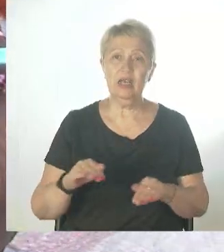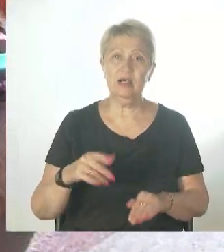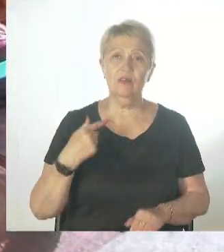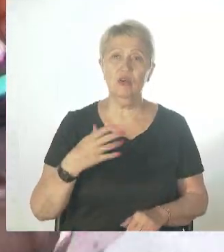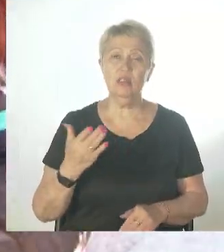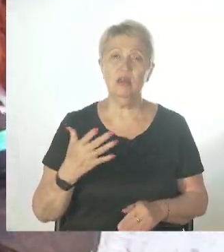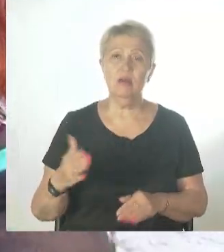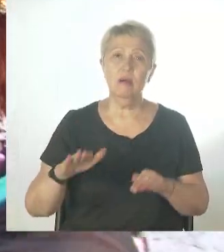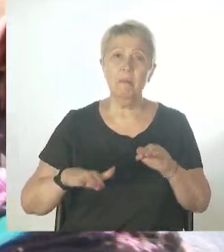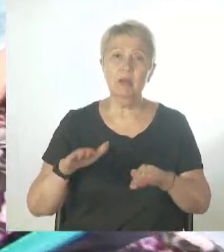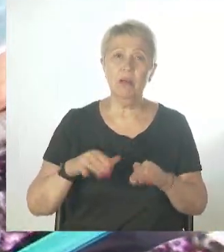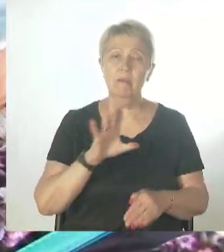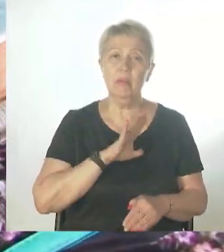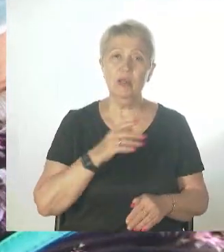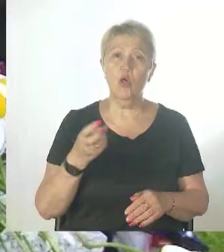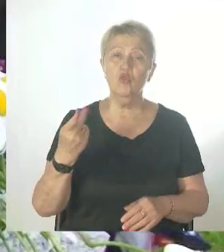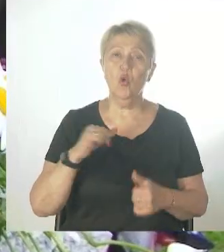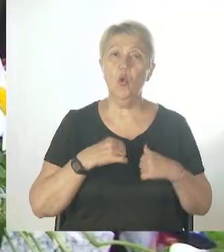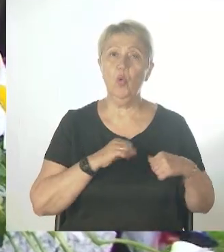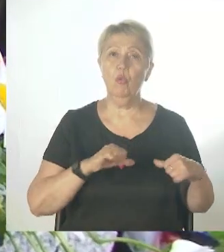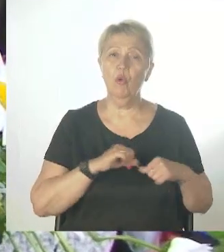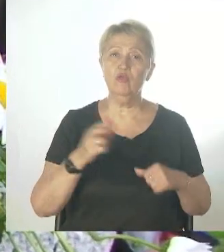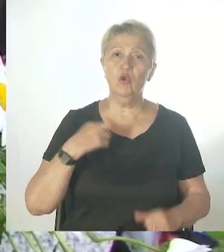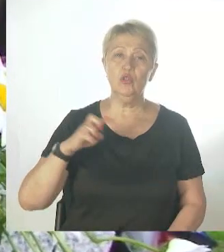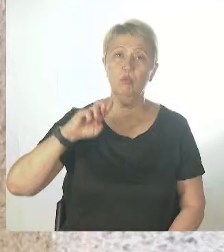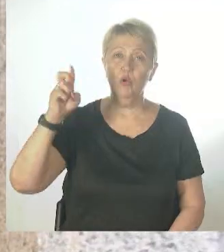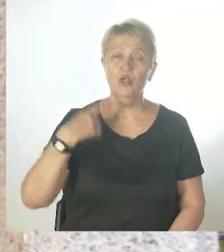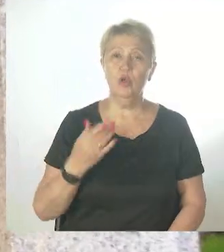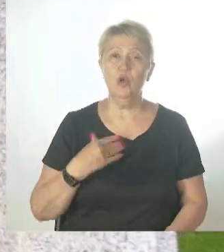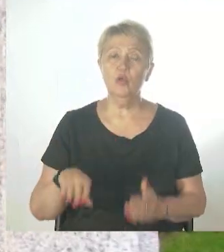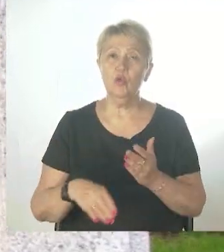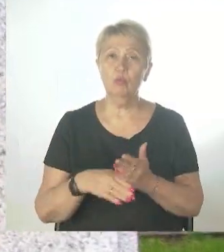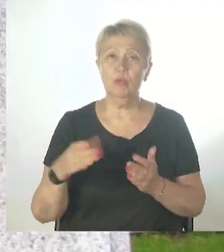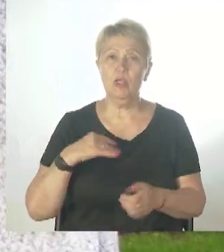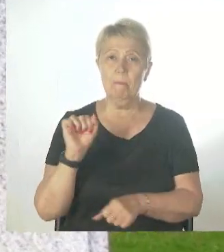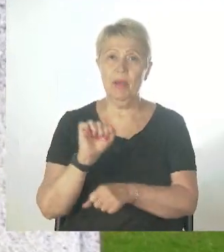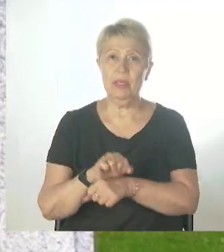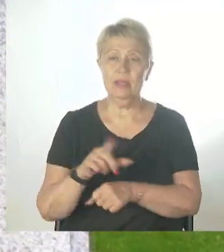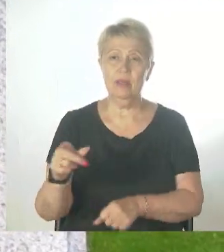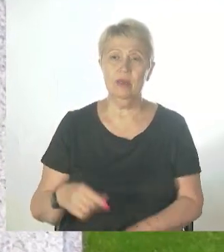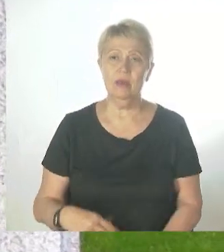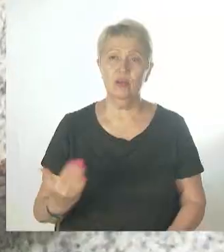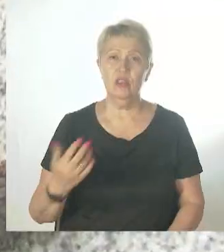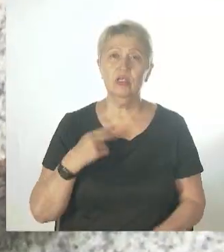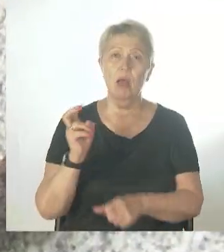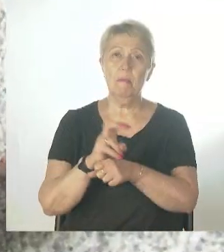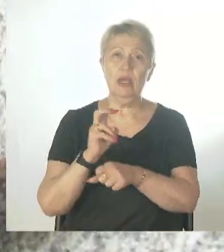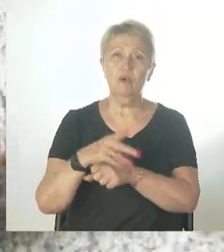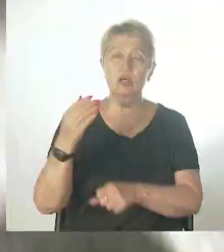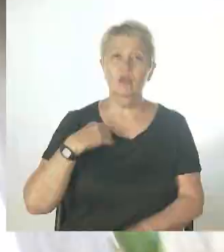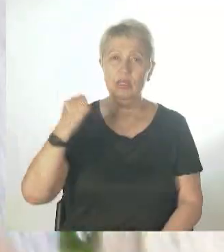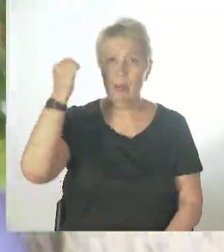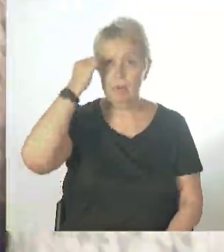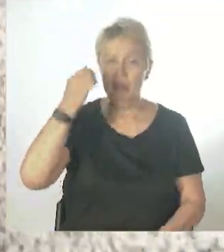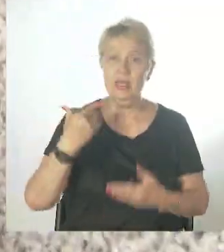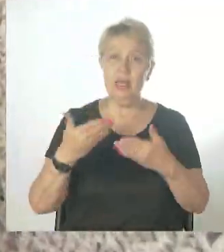то другую уловку. Однако любовь с Божьей помощью победила. Теперь заступничество князей просят тысячи людей. Памятники им